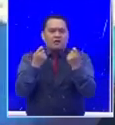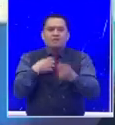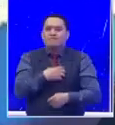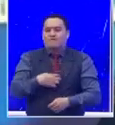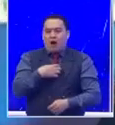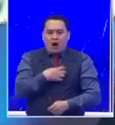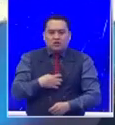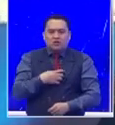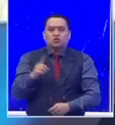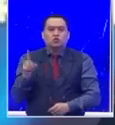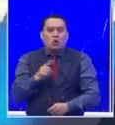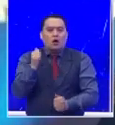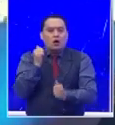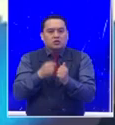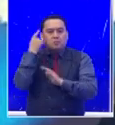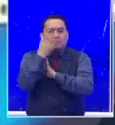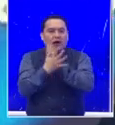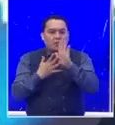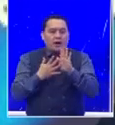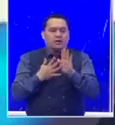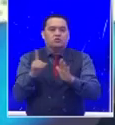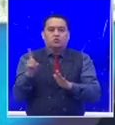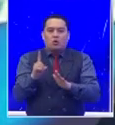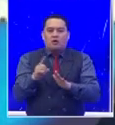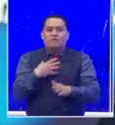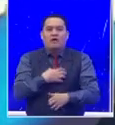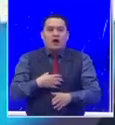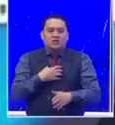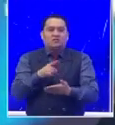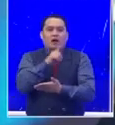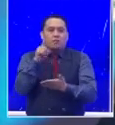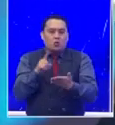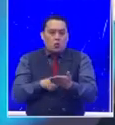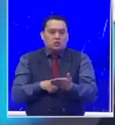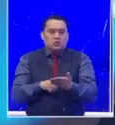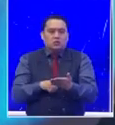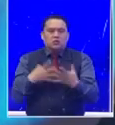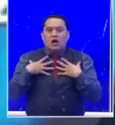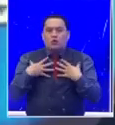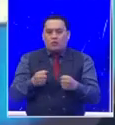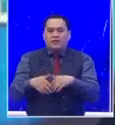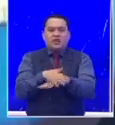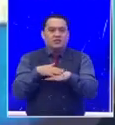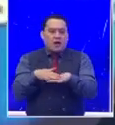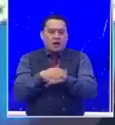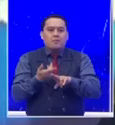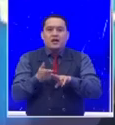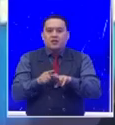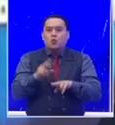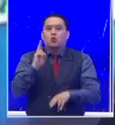важную составляющую, но каждый должен понимать, что это один из самых важных вопросов, это вопрос здоровья населения. Поэтому